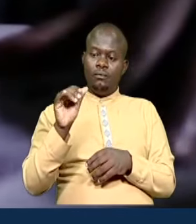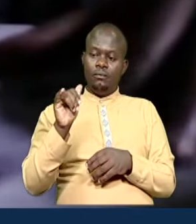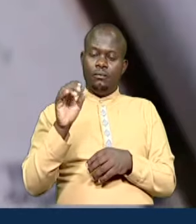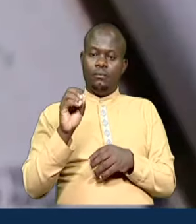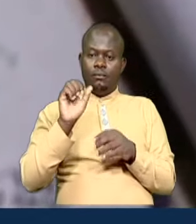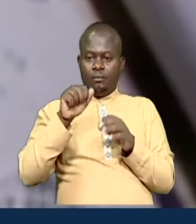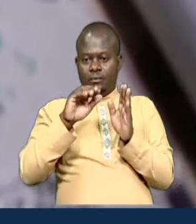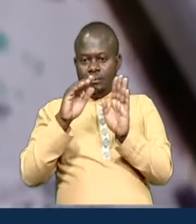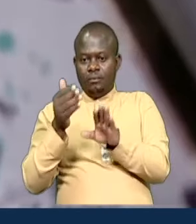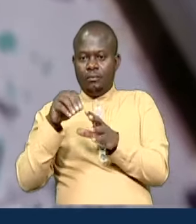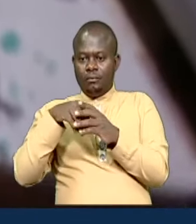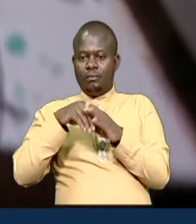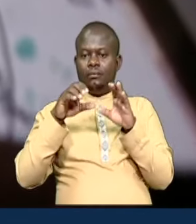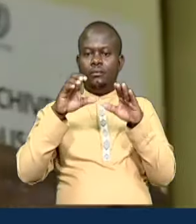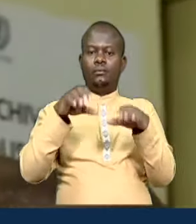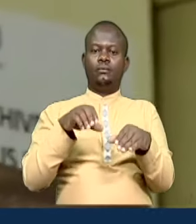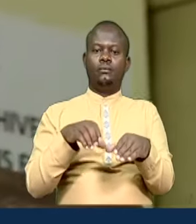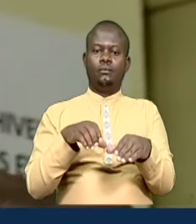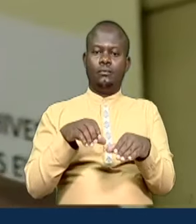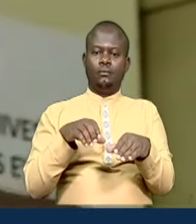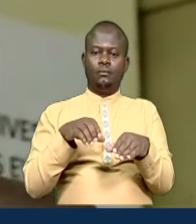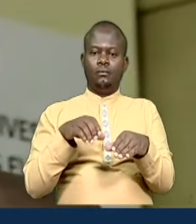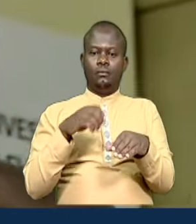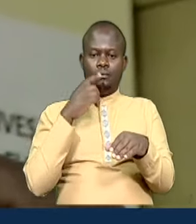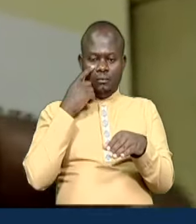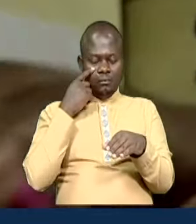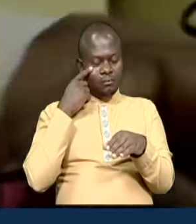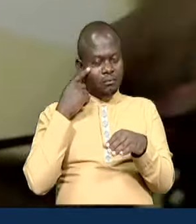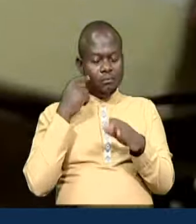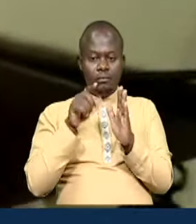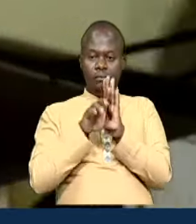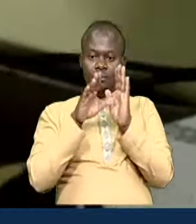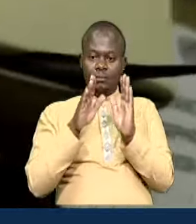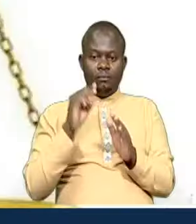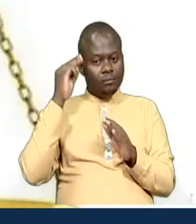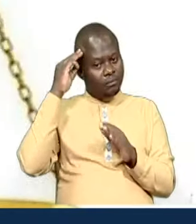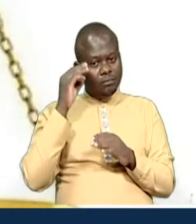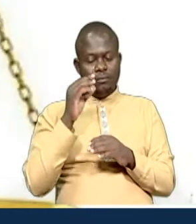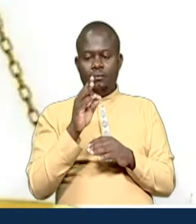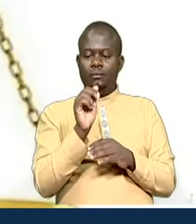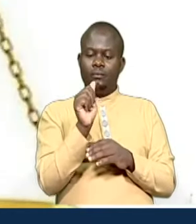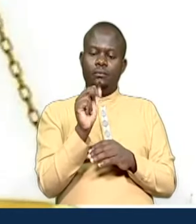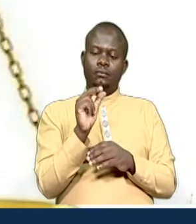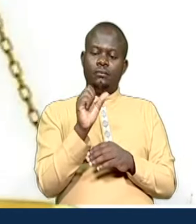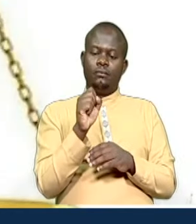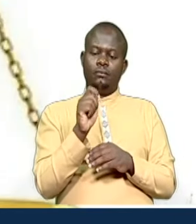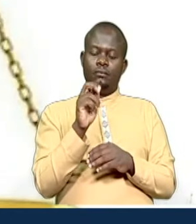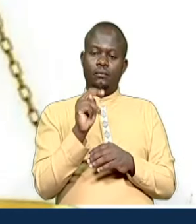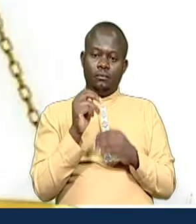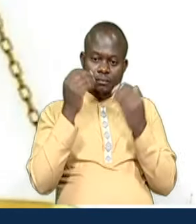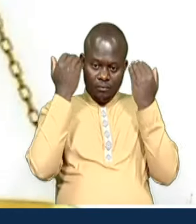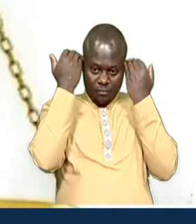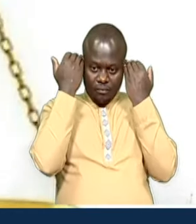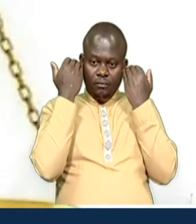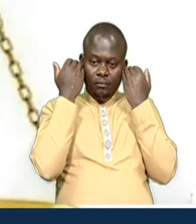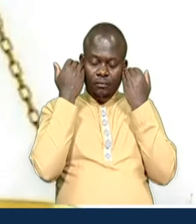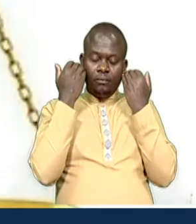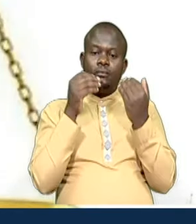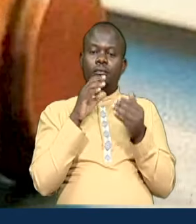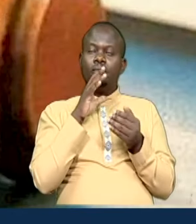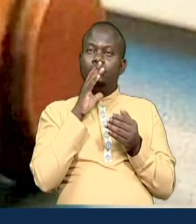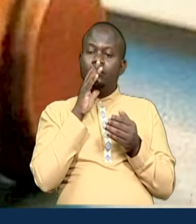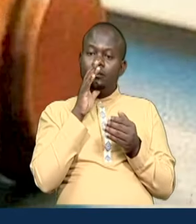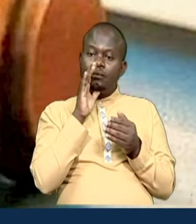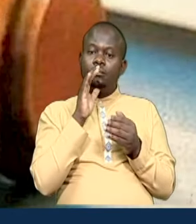muri Repubulika Iharanira Demokarasi ya Congo. Ku munyamategeko Maitre Faustin Murangwa, ubutabera bwari bwitezwe n'abarokotse